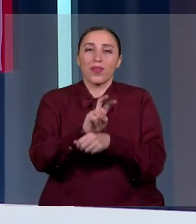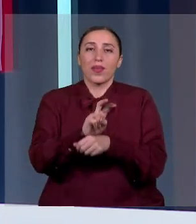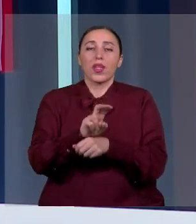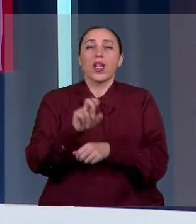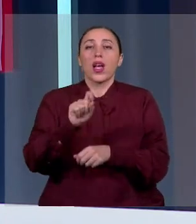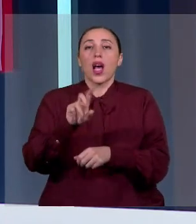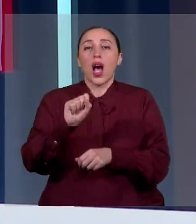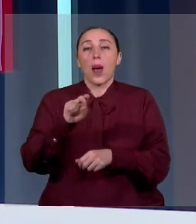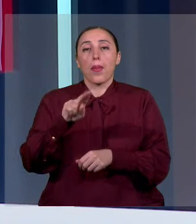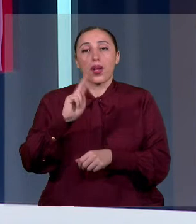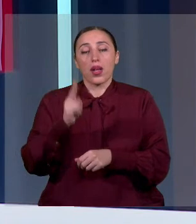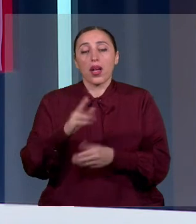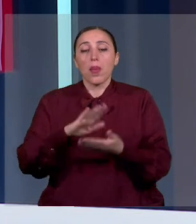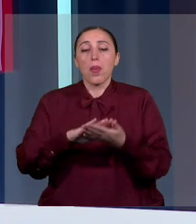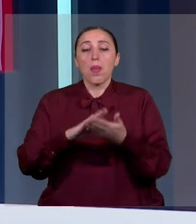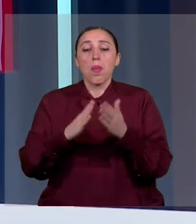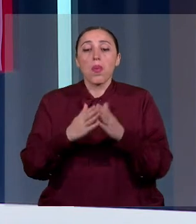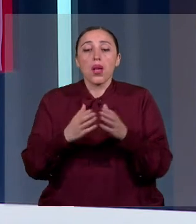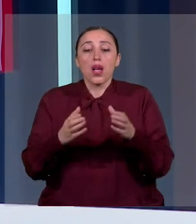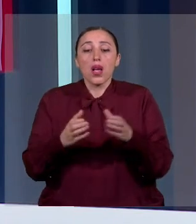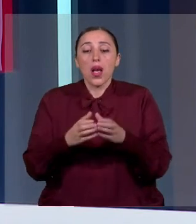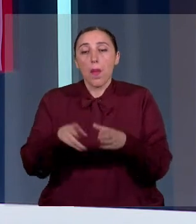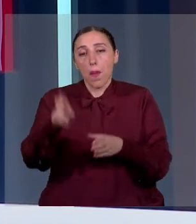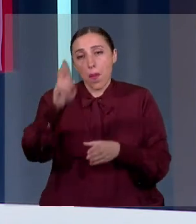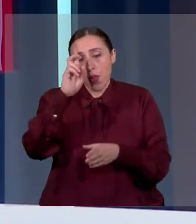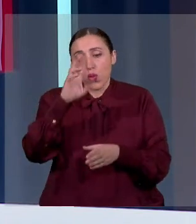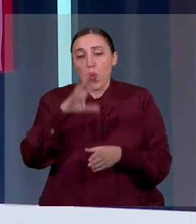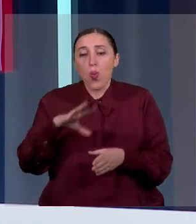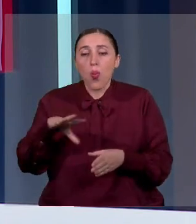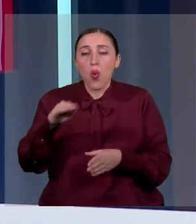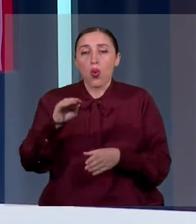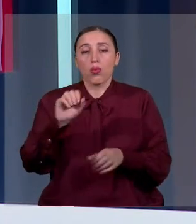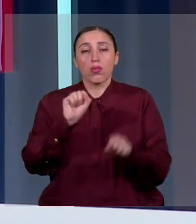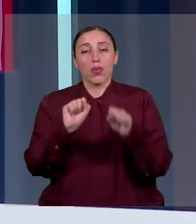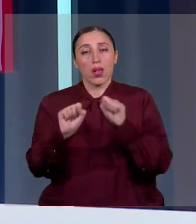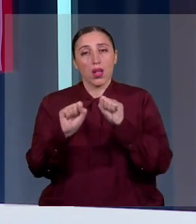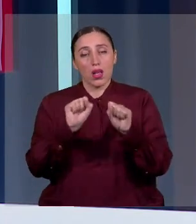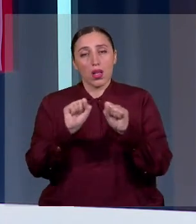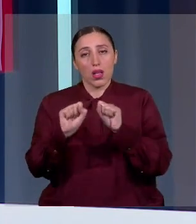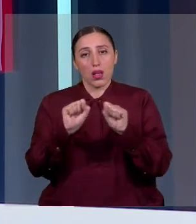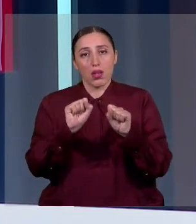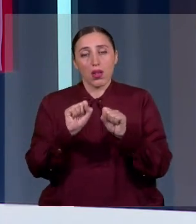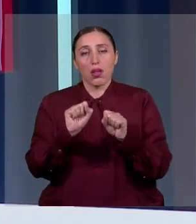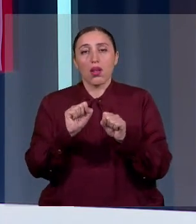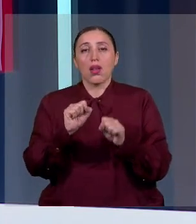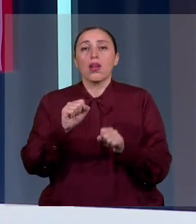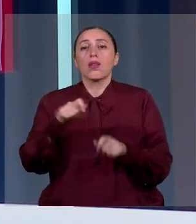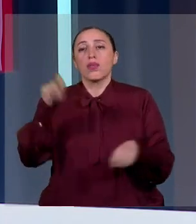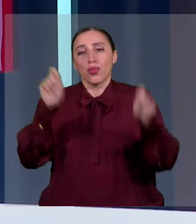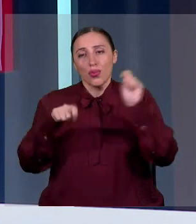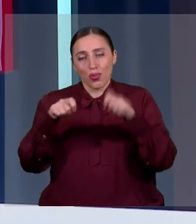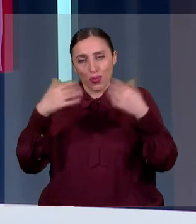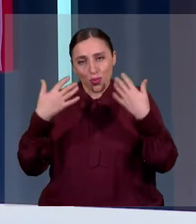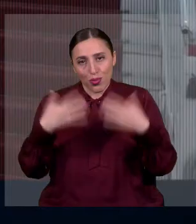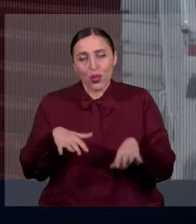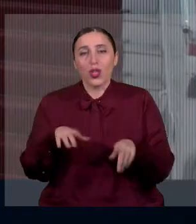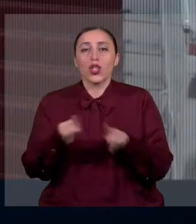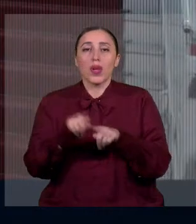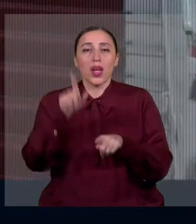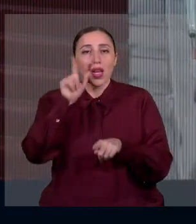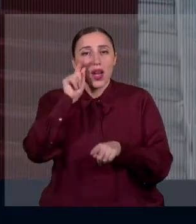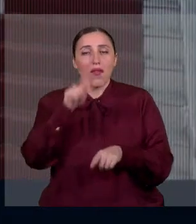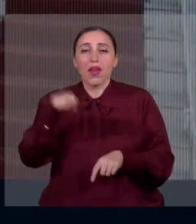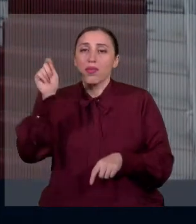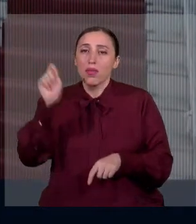Հավաքական անվտանգության պայմանագրի կազմակերպության պետությունների բոլոր առաջնորդներն, ինչպես տեսակ, արդեն Հայաստանում են, Երևան են